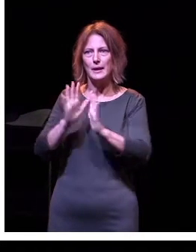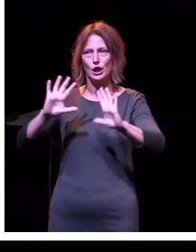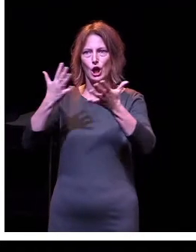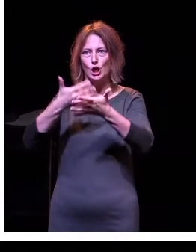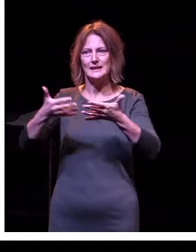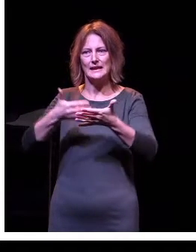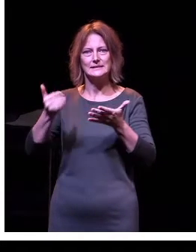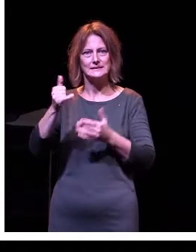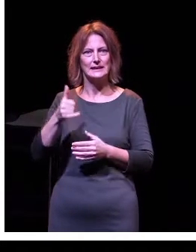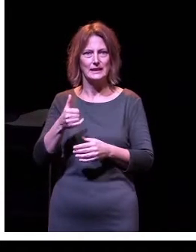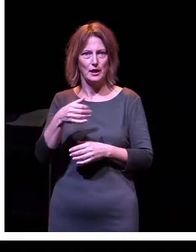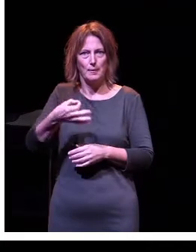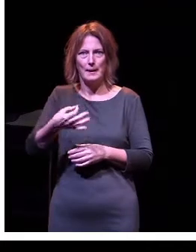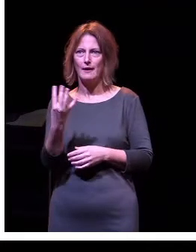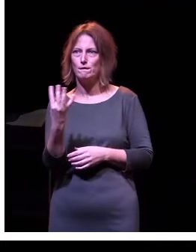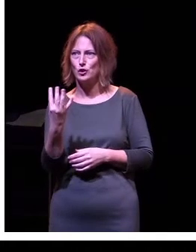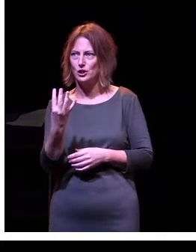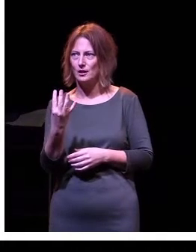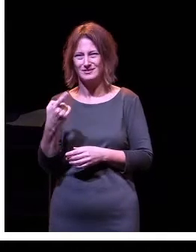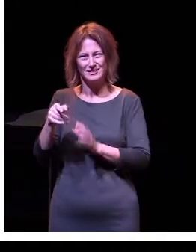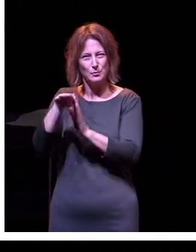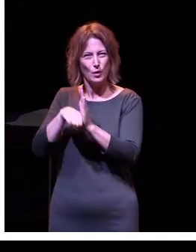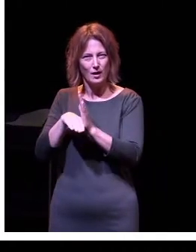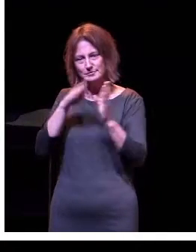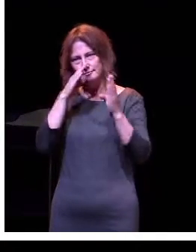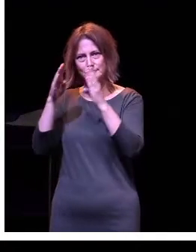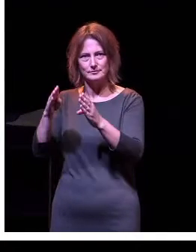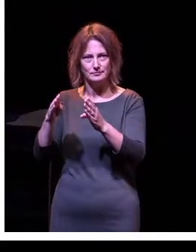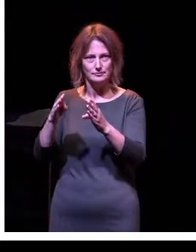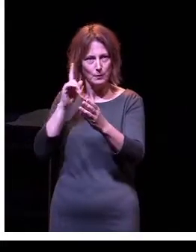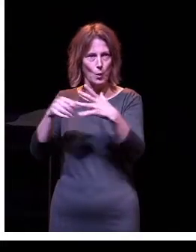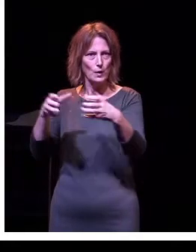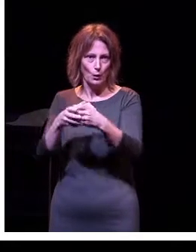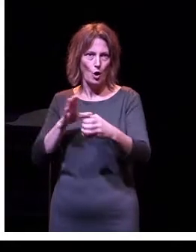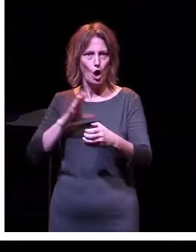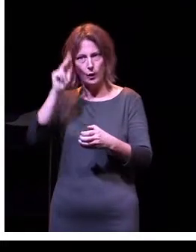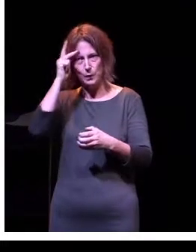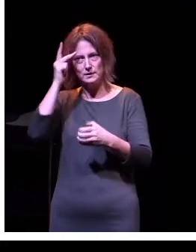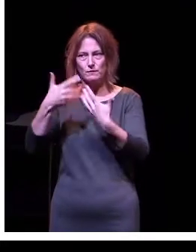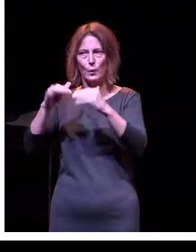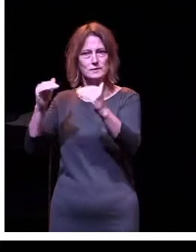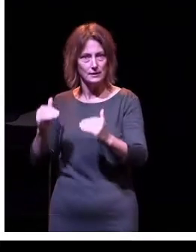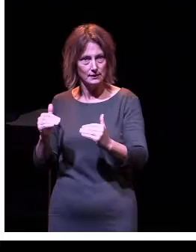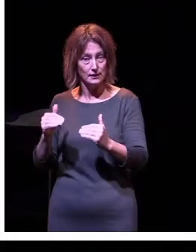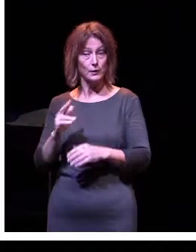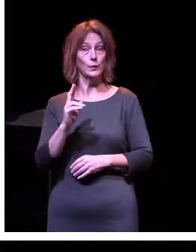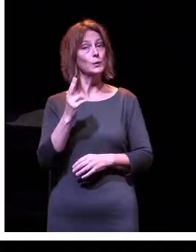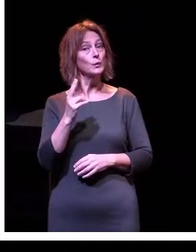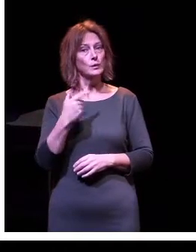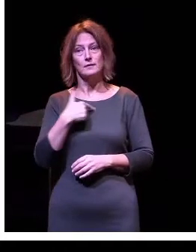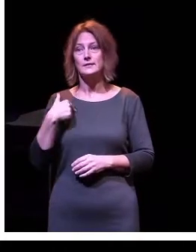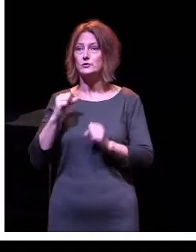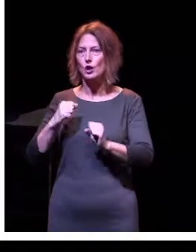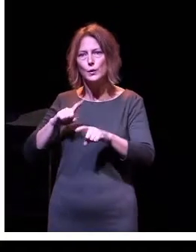P4. Det är det program vi gör som bland annat riktar sig till dem med kognitiv funktionssättning. Och nu ska vi utveckla